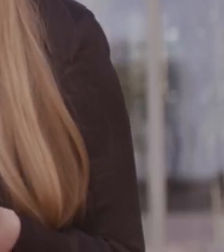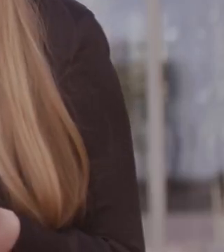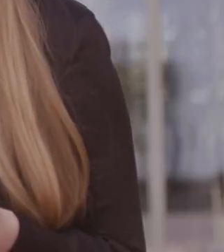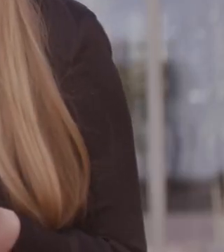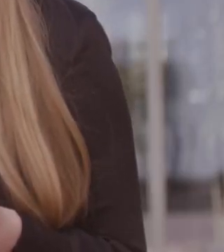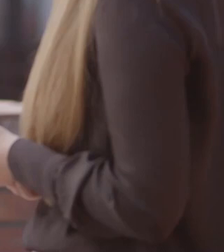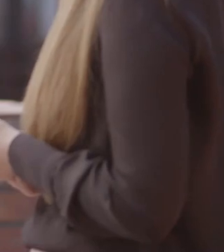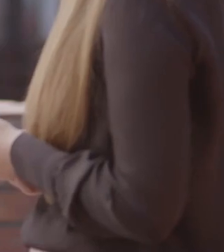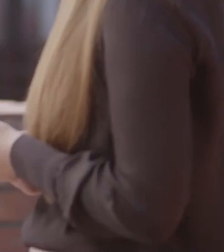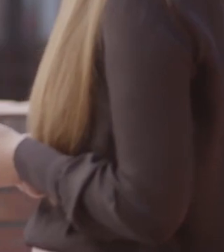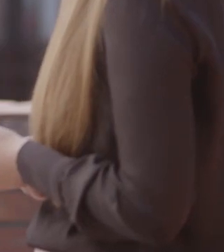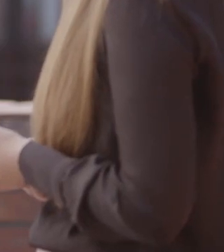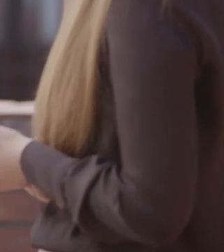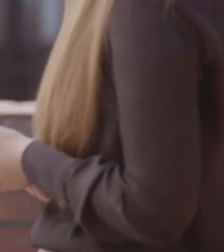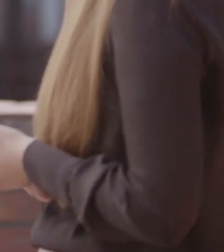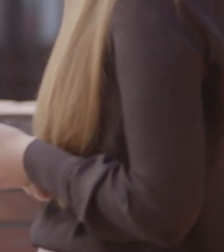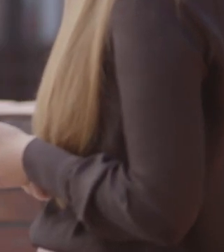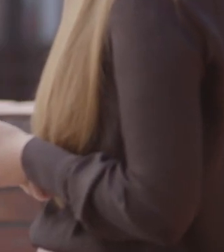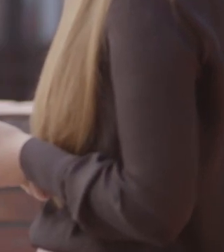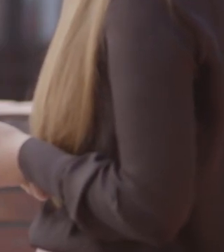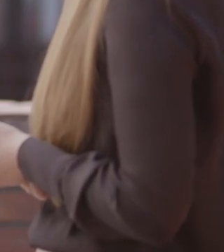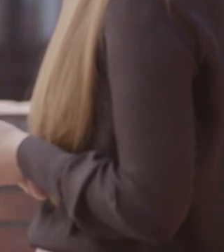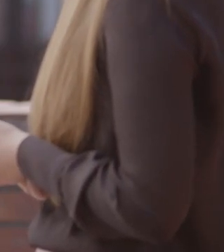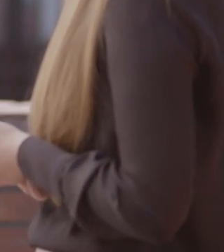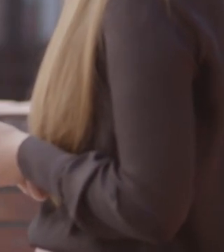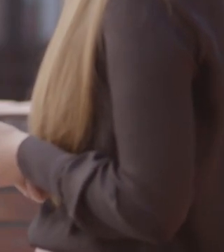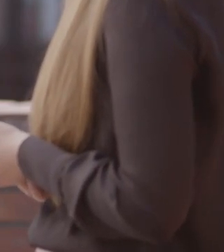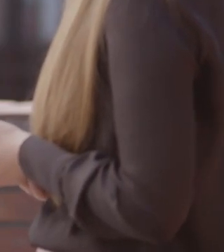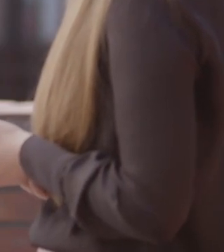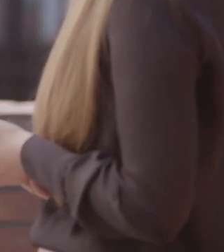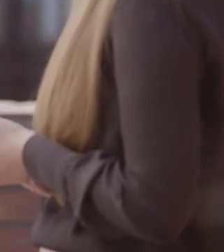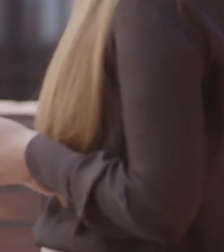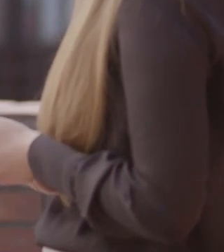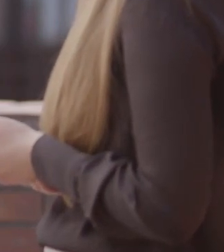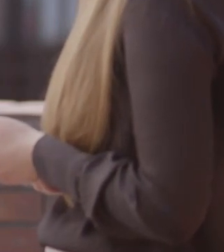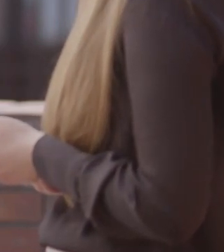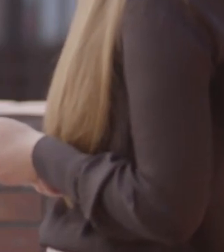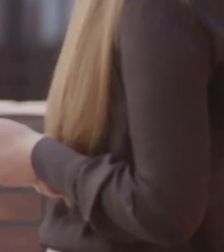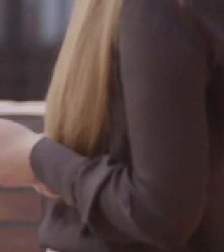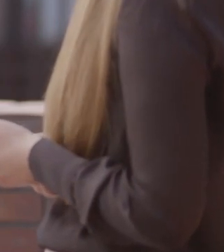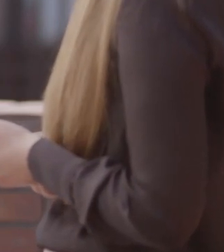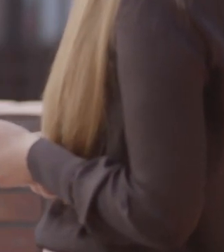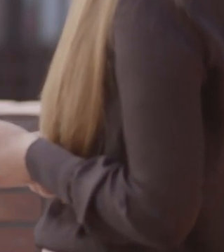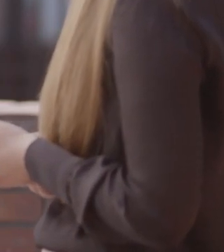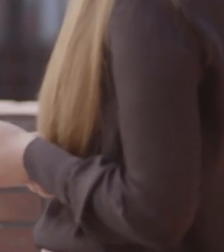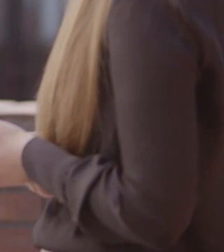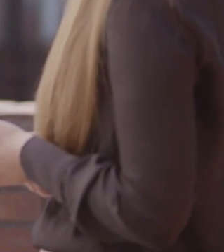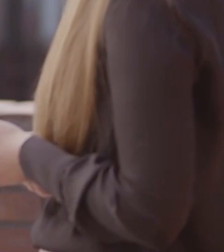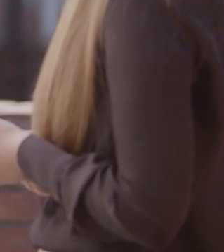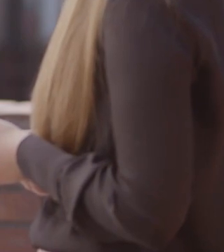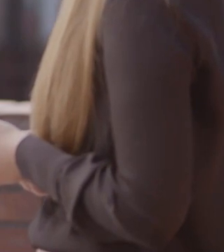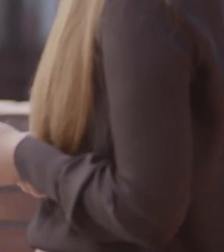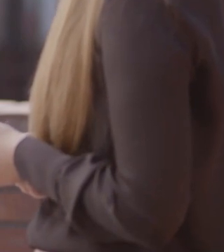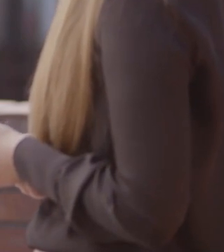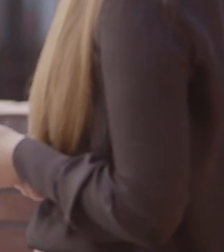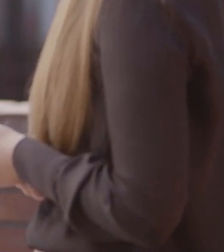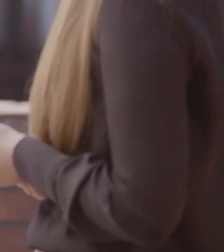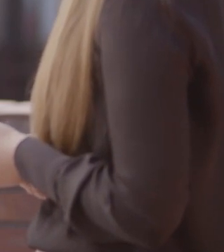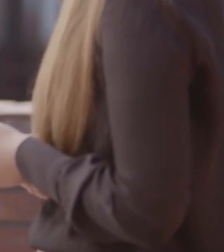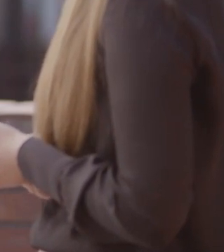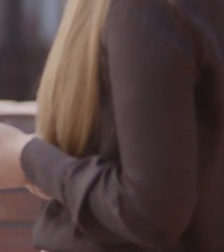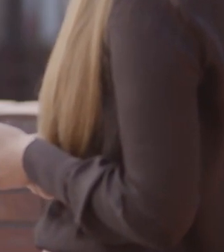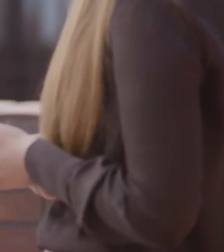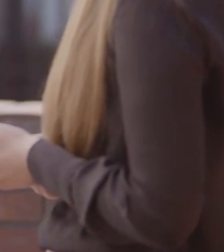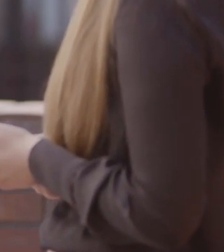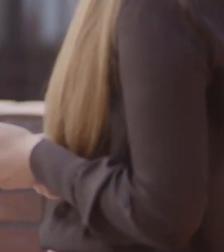finansowe w tej kwestii? Oczywiście, że tak, a najlepszym miejscem nie tylko do rozwijania swoich naukowych pasji, ale także do zdobywania nowych kompetencji, poznawania nowych